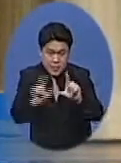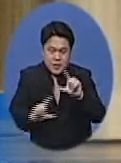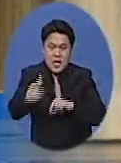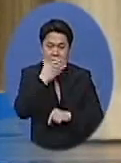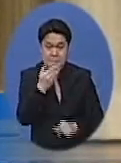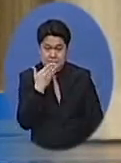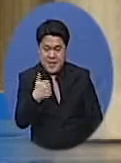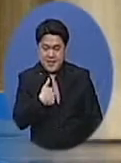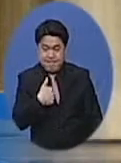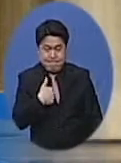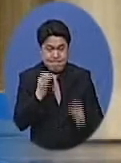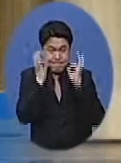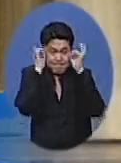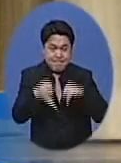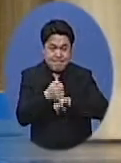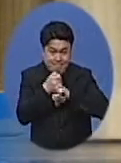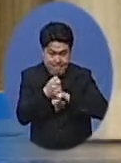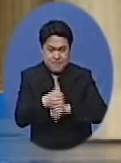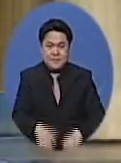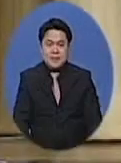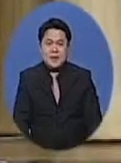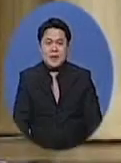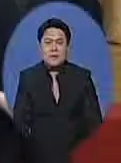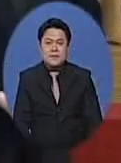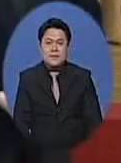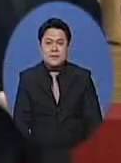더욱 행복해지도록 최선을